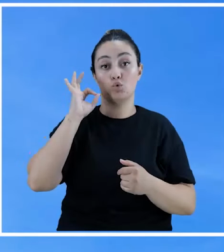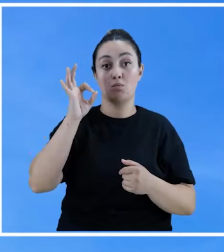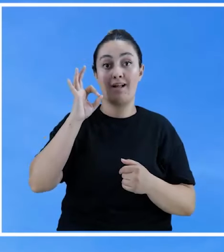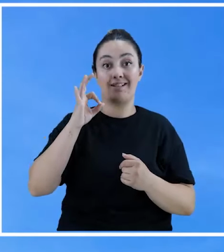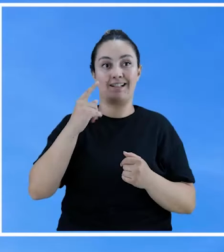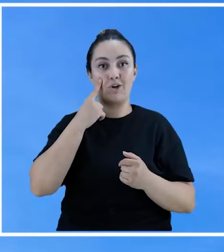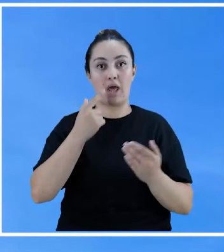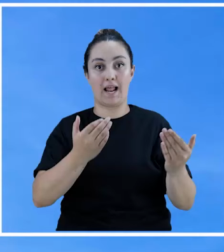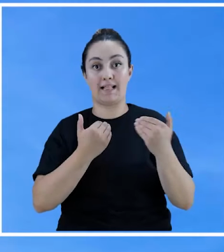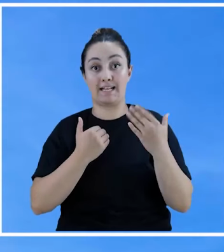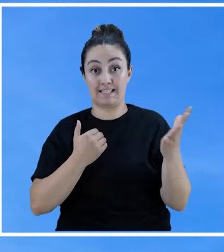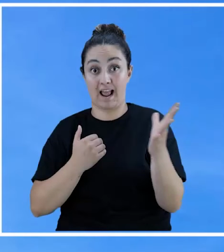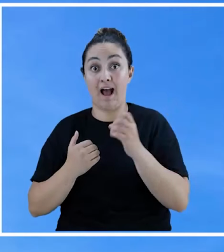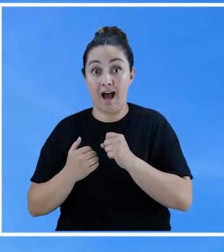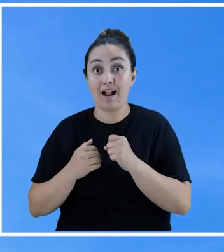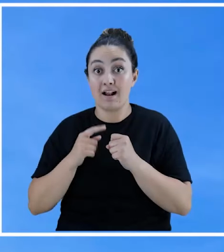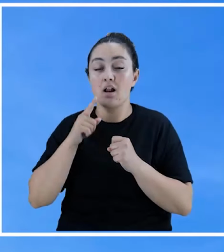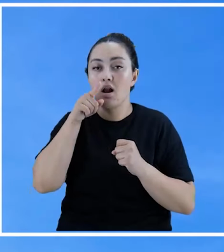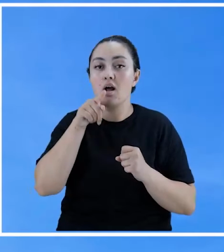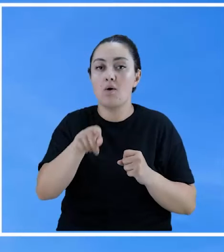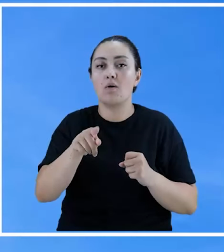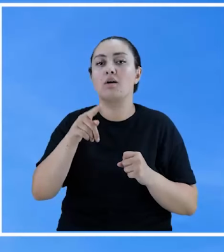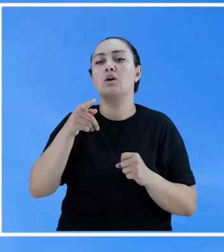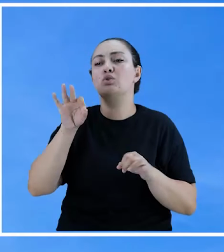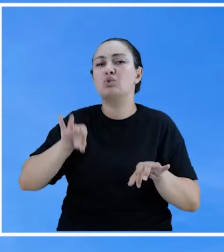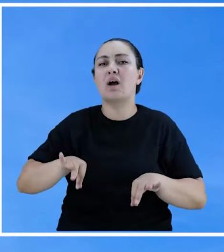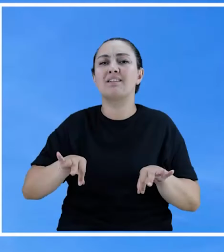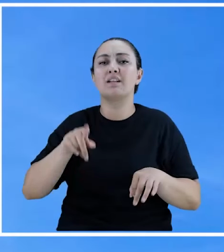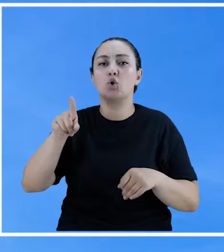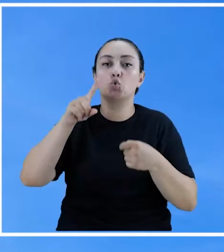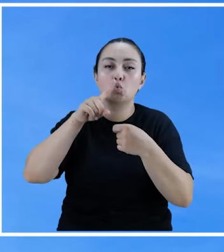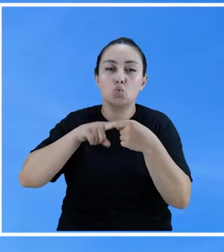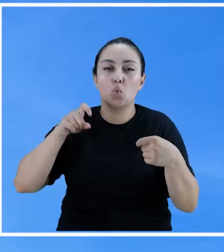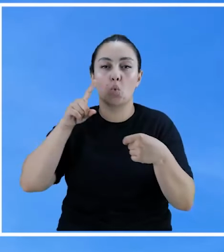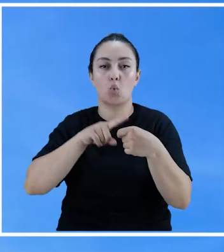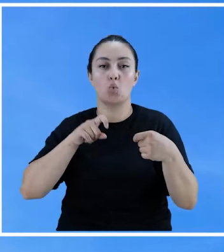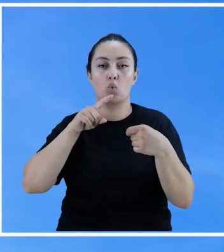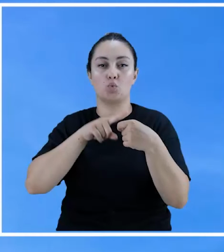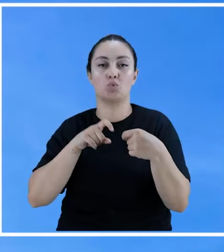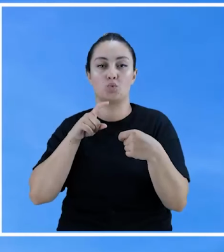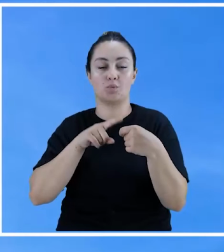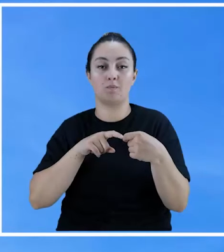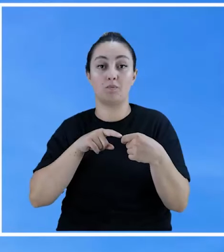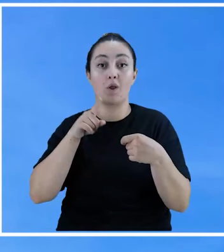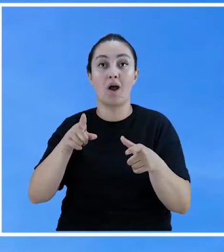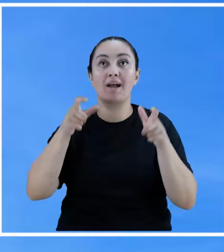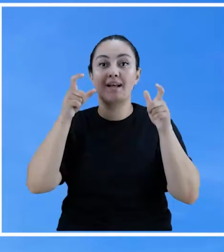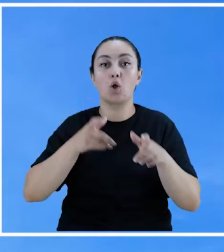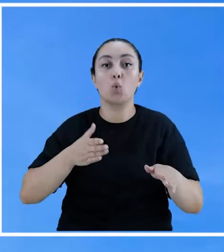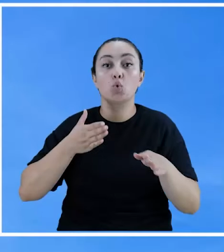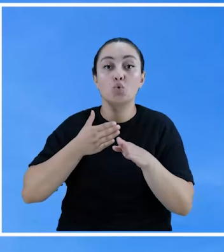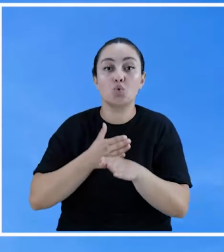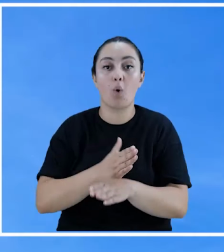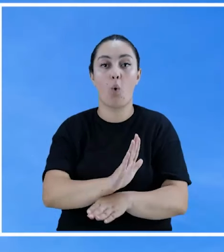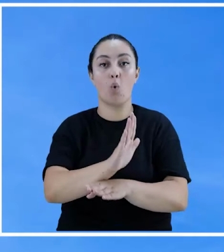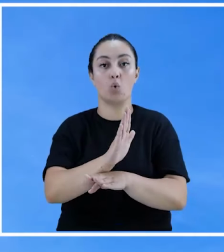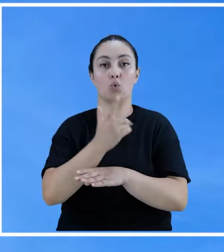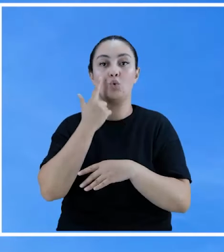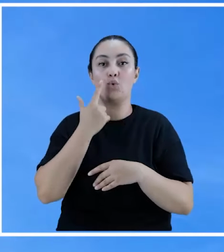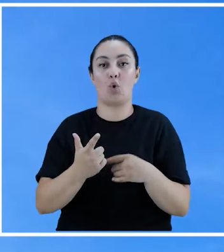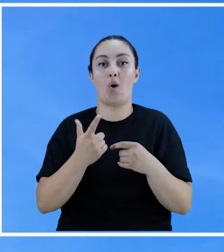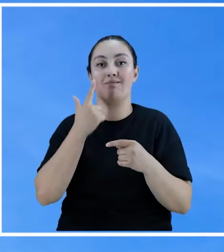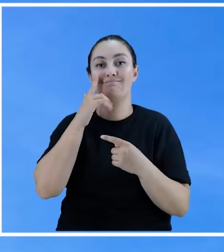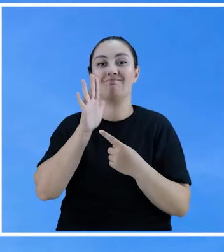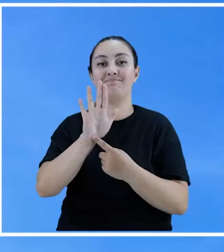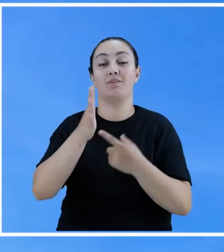uzmandan destek alırsa, aynı arabada yaptığı gibi, o an onu sorgulayıp ve ona göre doğru yaklaşımı